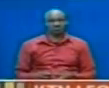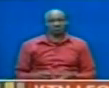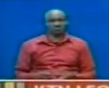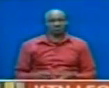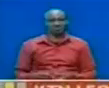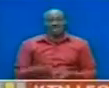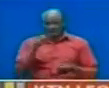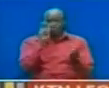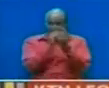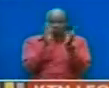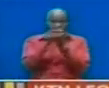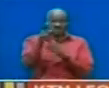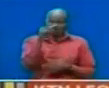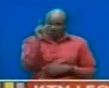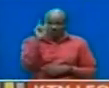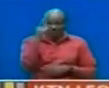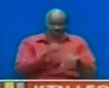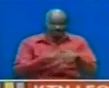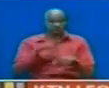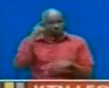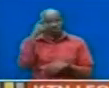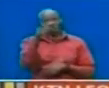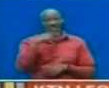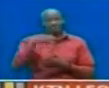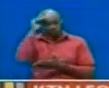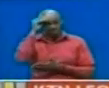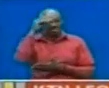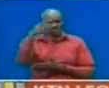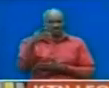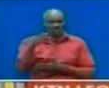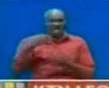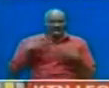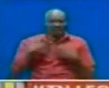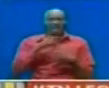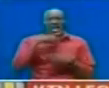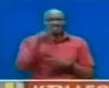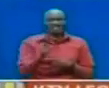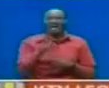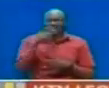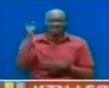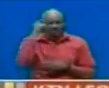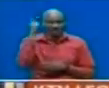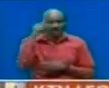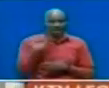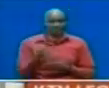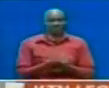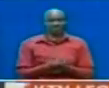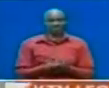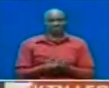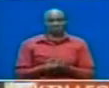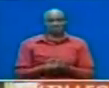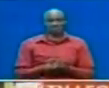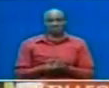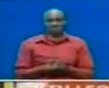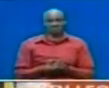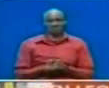5 2 -3 -3 -7 -1 -2 -3. Ukikumbana nao kwa mara ya kwanza, utadhania wanafunzi hawa wamehifadhi majibu ya maswali haya ubongoni mwao.